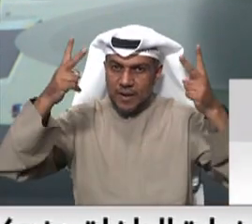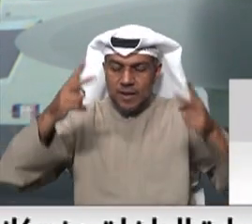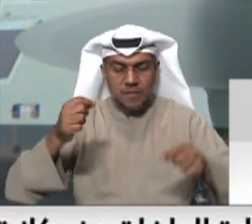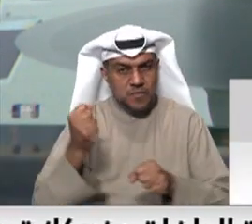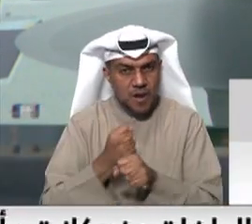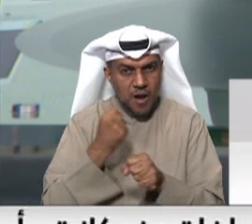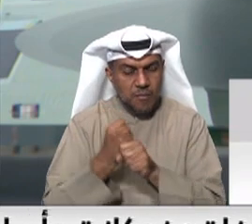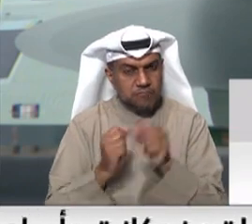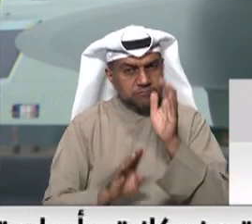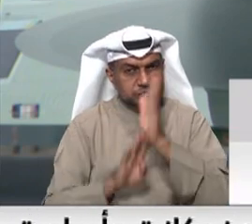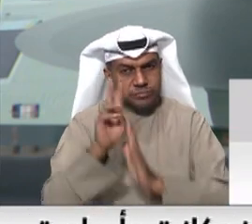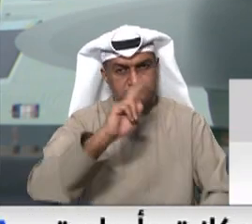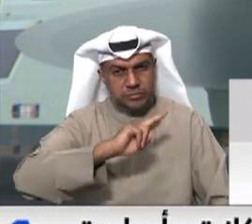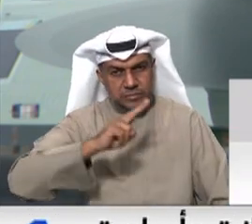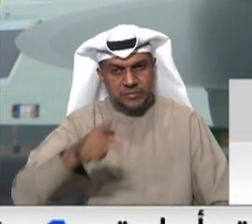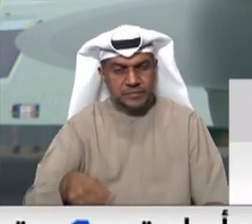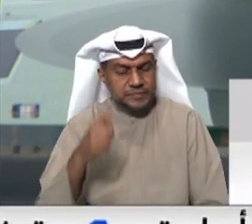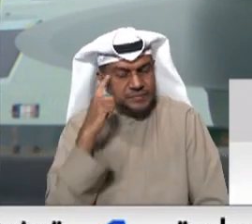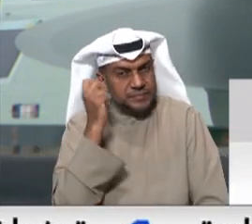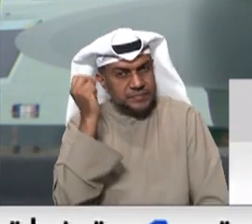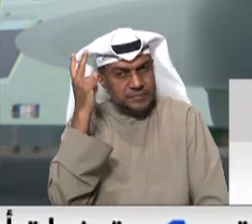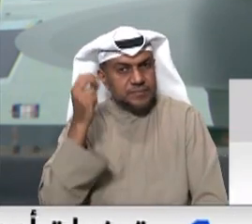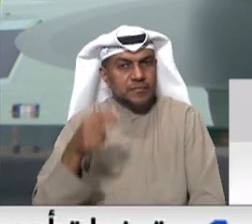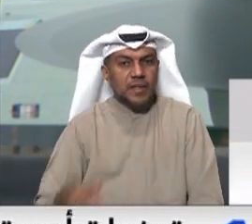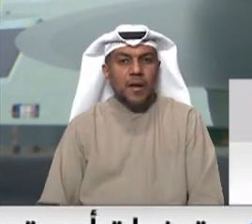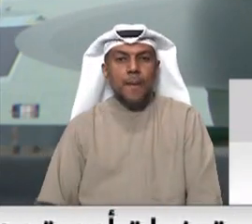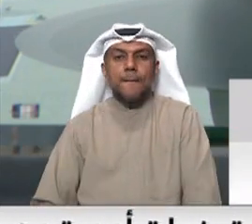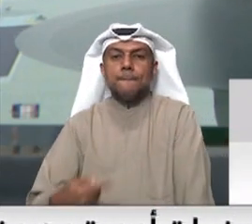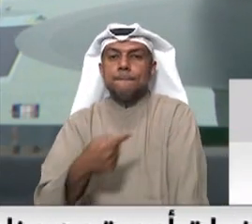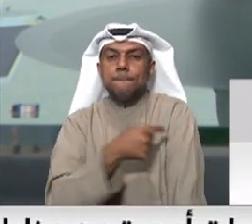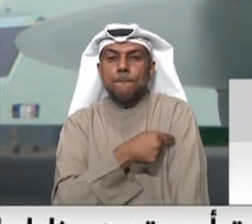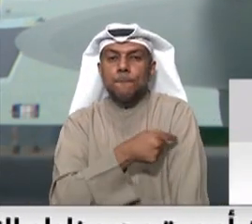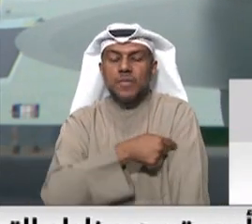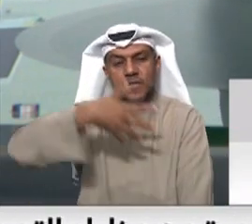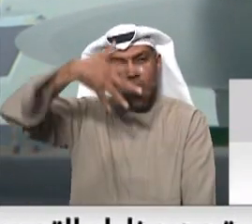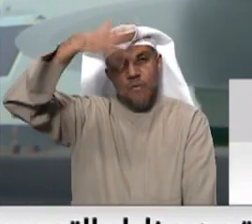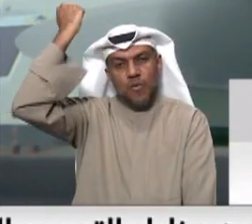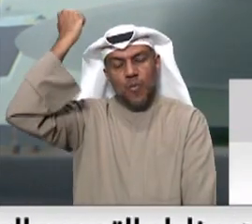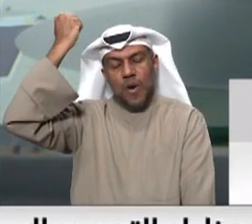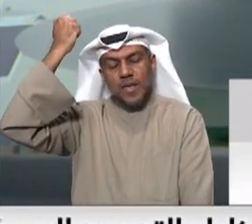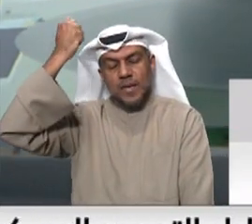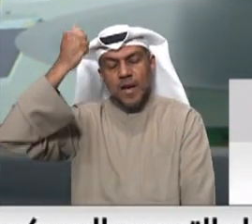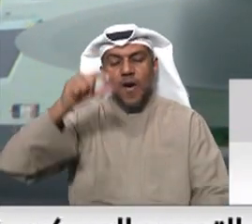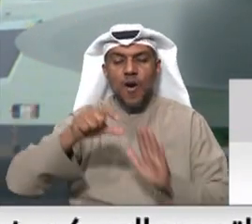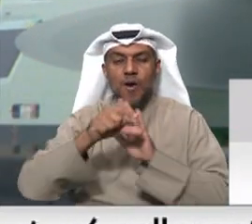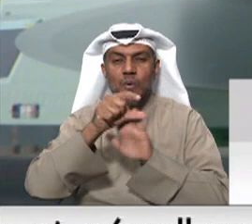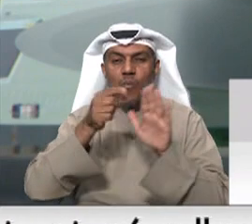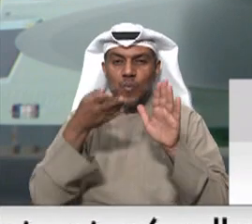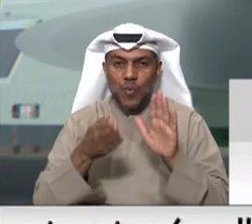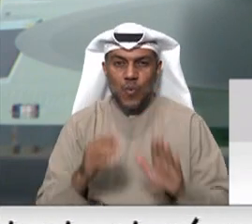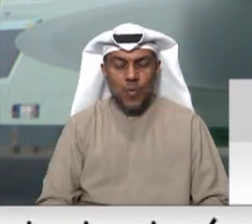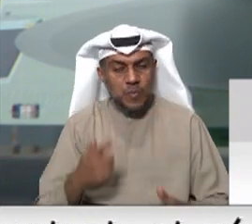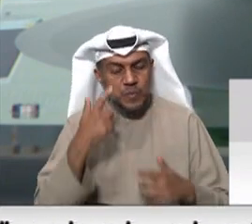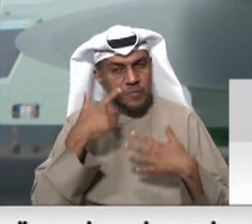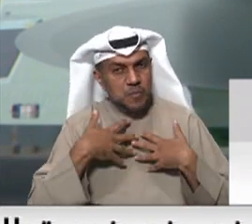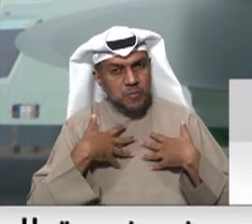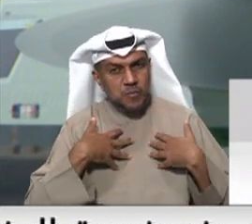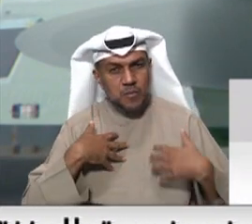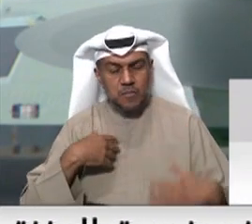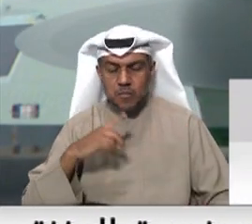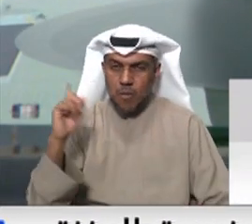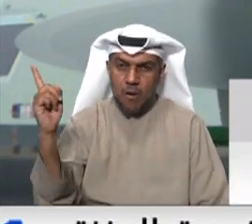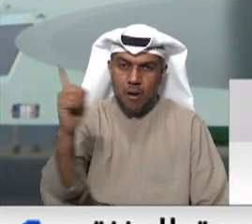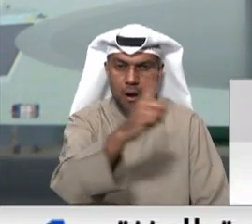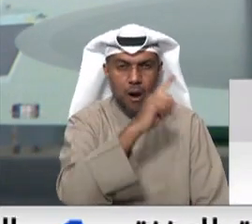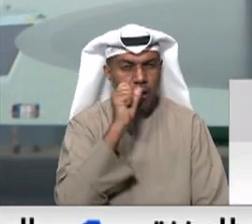الضخمة، منها مشروع مستشفى الفروانية الجديد الضخم الذي يضاهي أفضل المستشفيات على